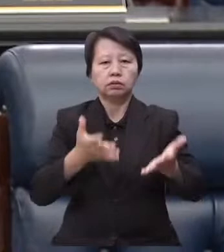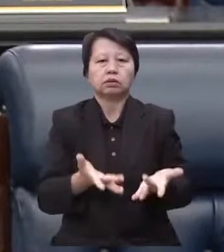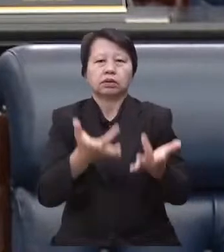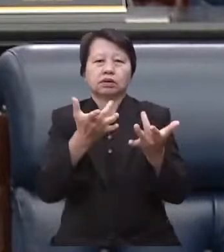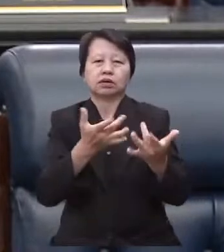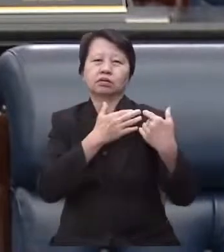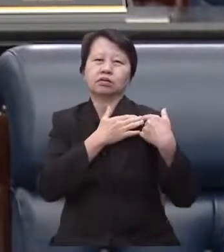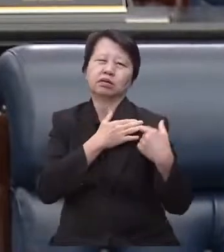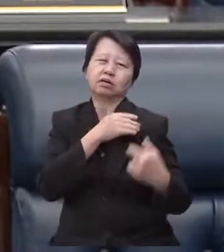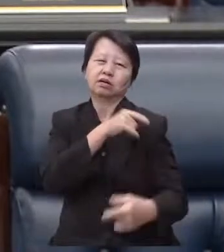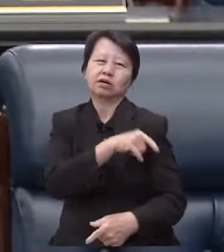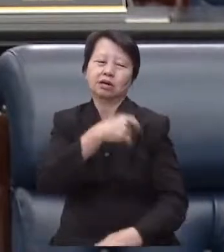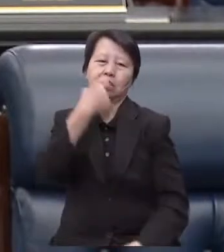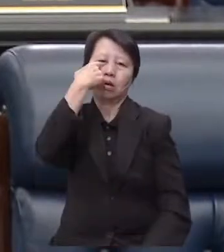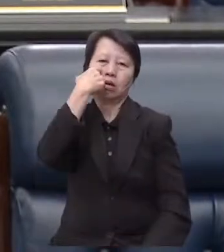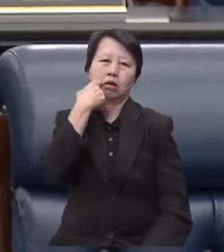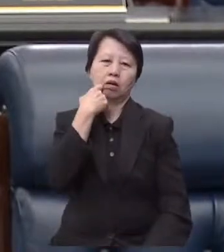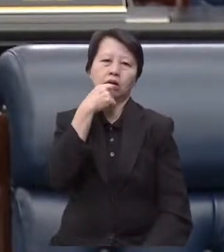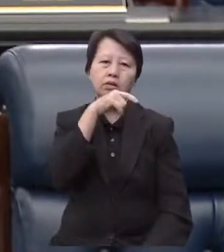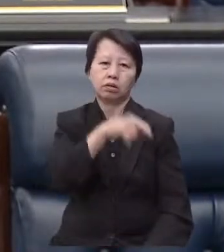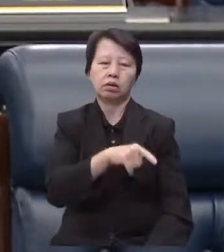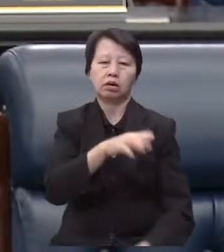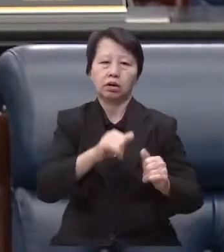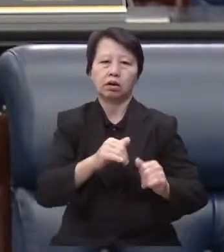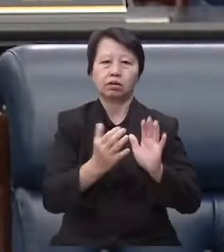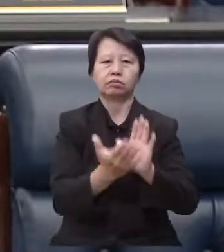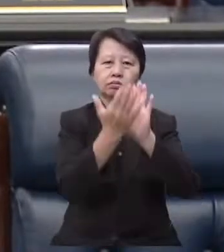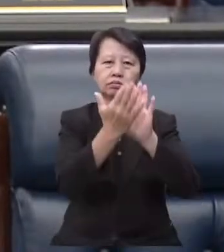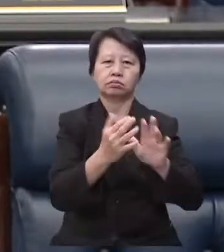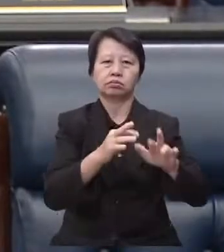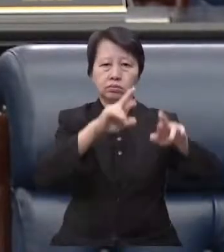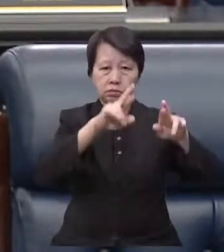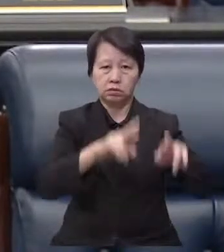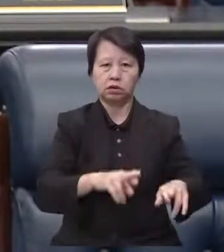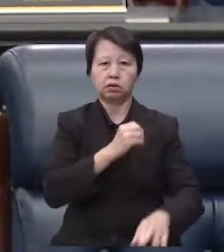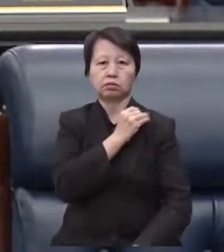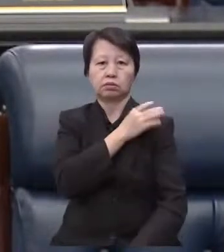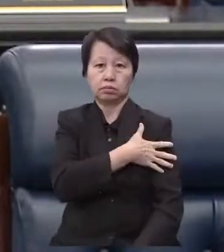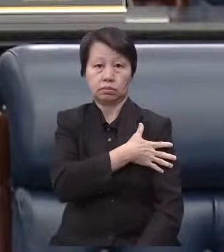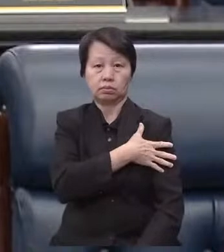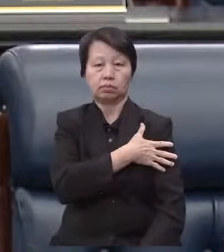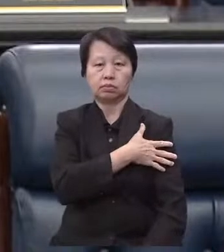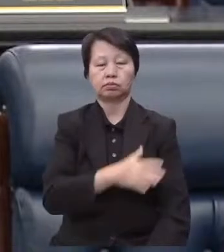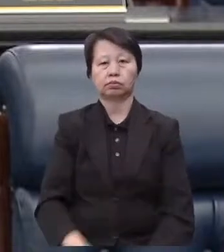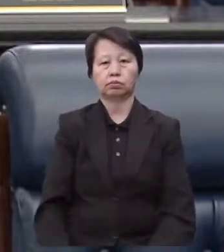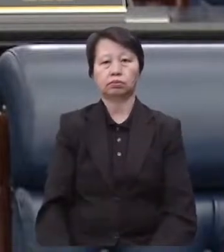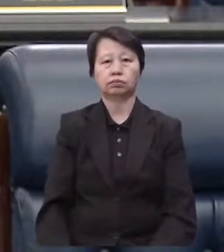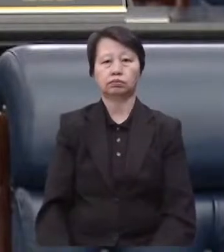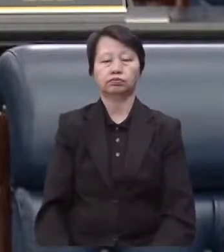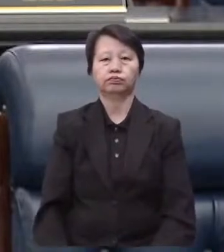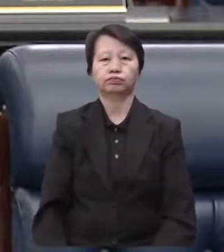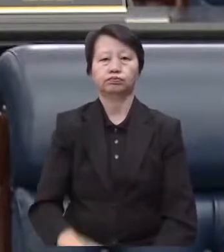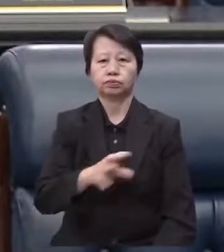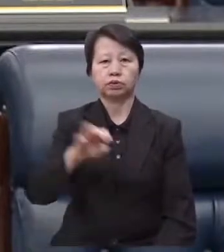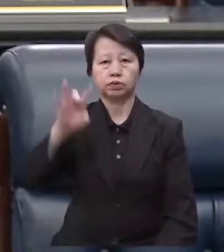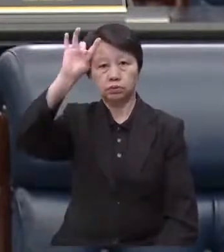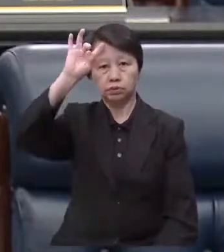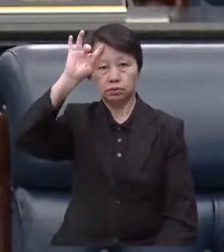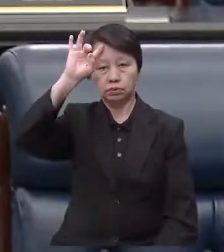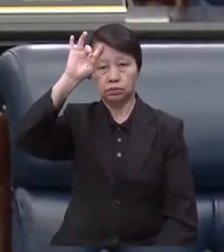meringankan beban yang dihadapi oleh rakyat Palestin ini. Dan